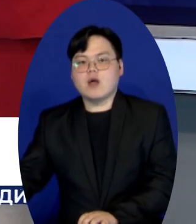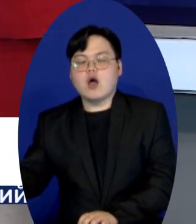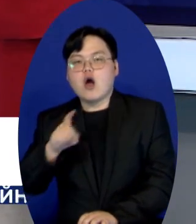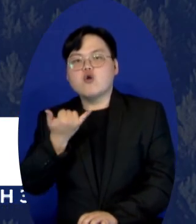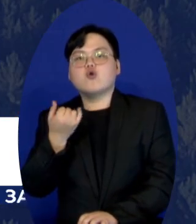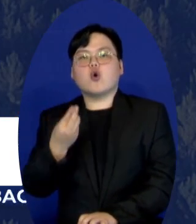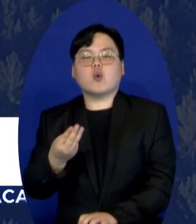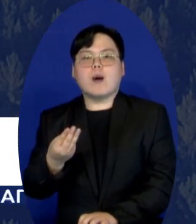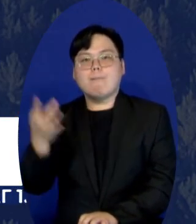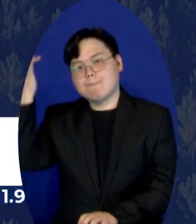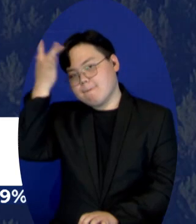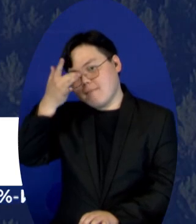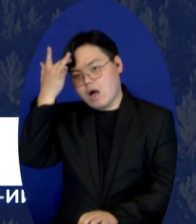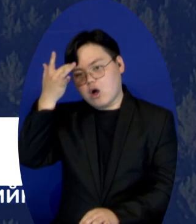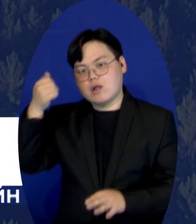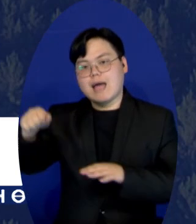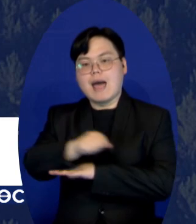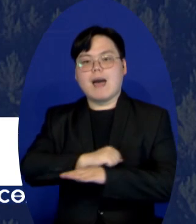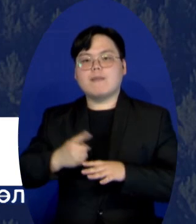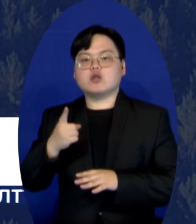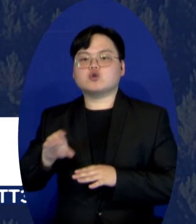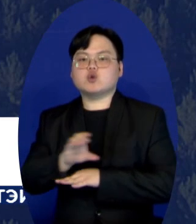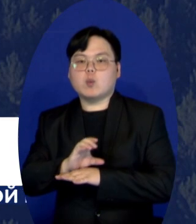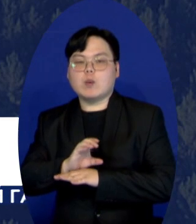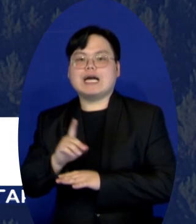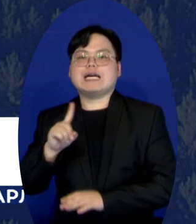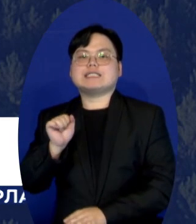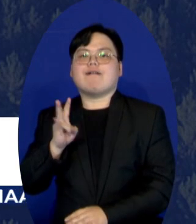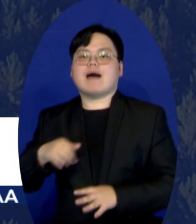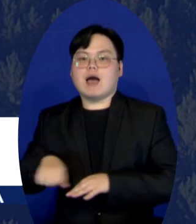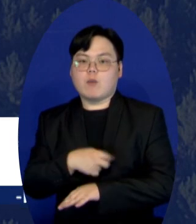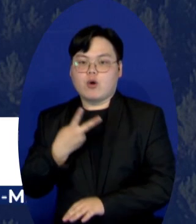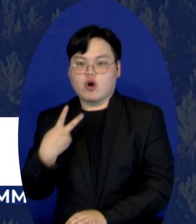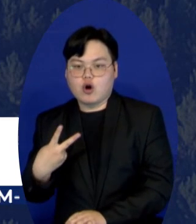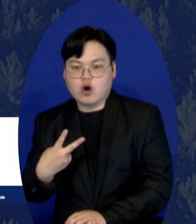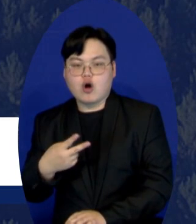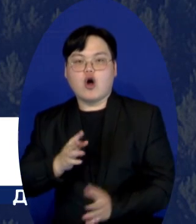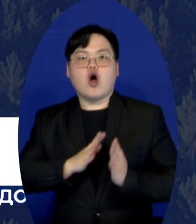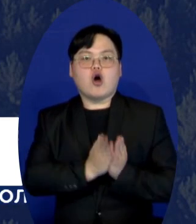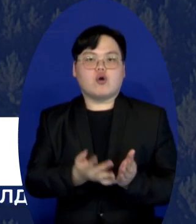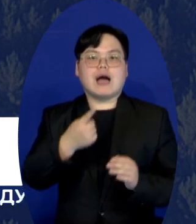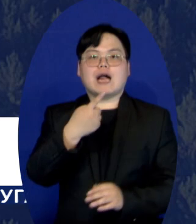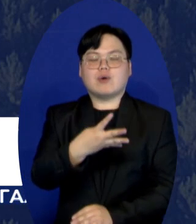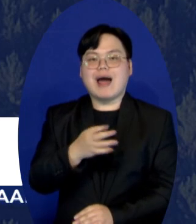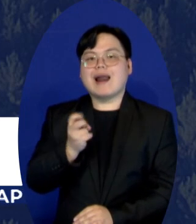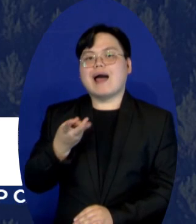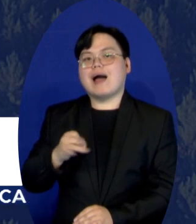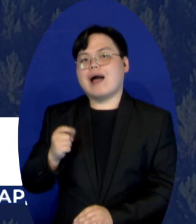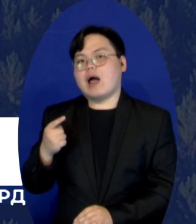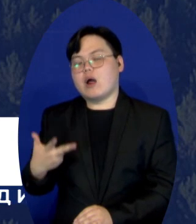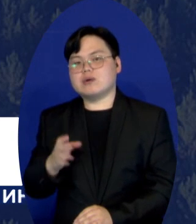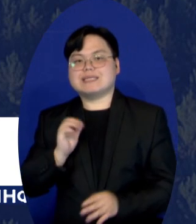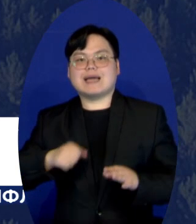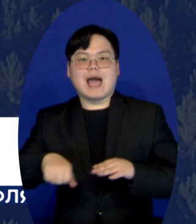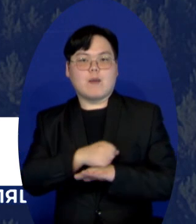ой Баян Улгийн аймагт аймгийн 1 суманд, Завхан аймгийн 2 суманд, Хөвсгөл аймгийн 14, Ар Ханган аймгийн 13, за Сэлэнг